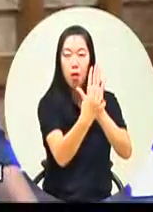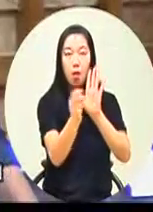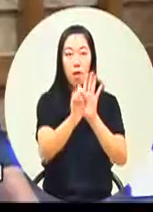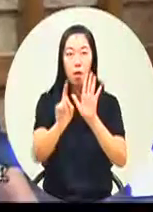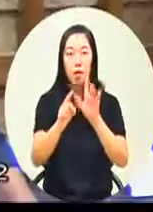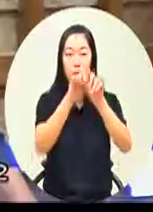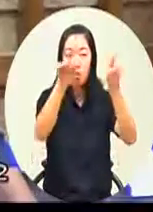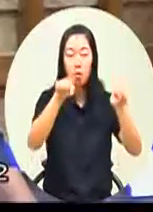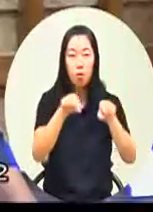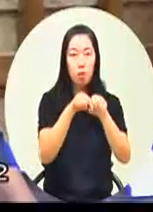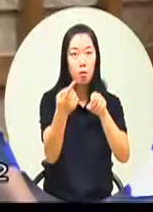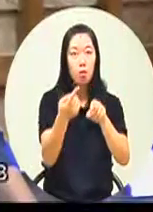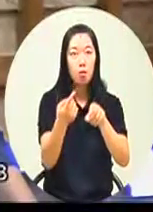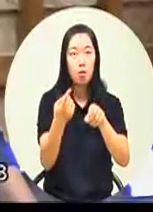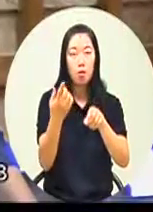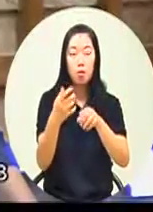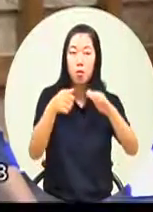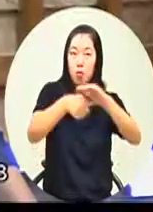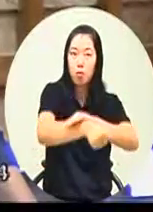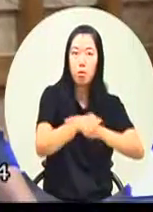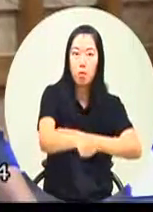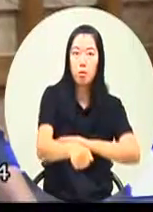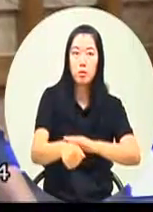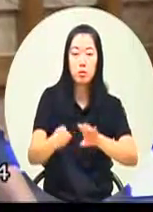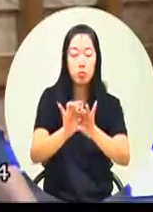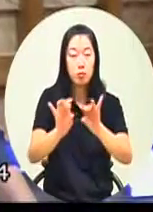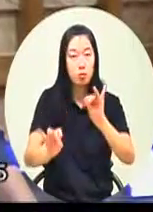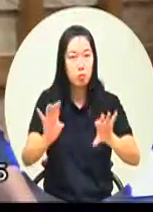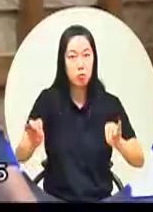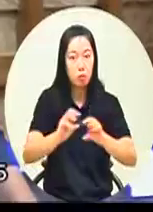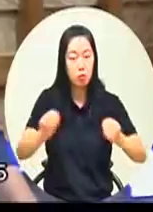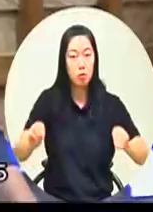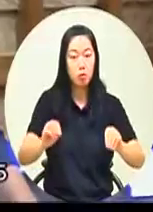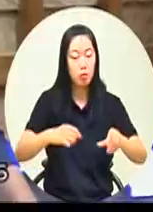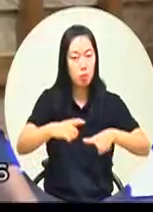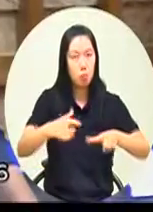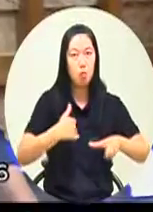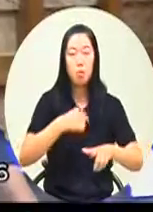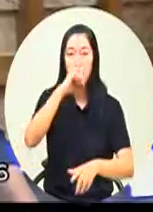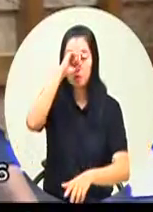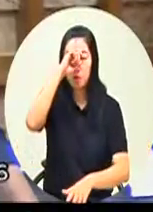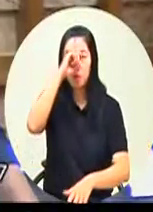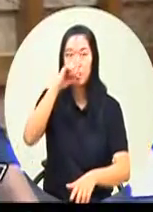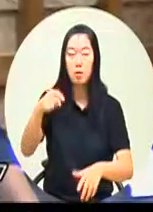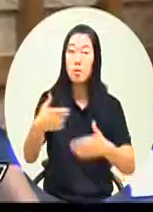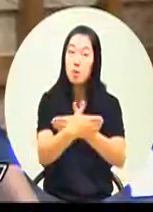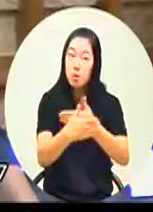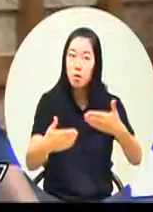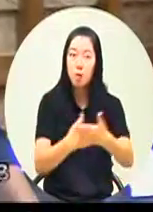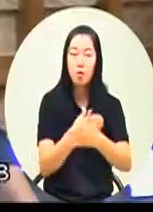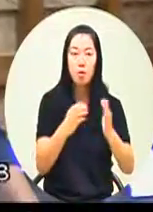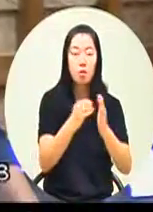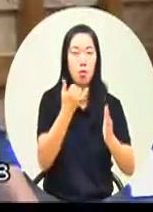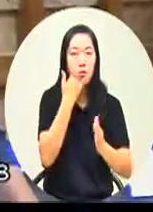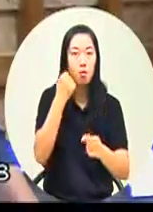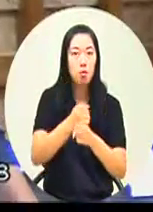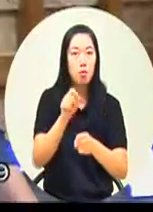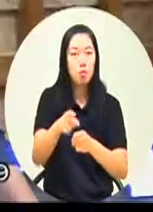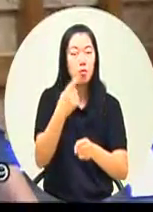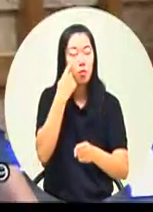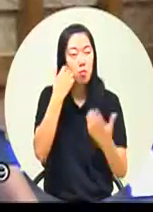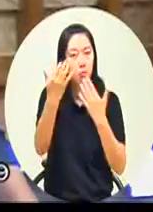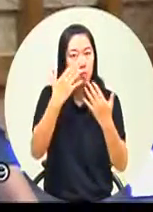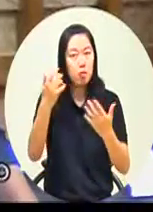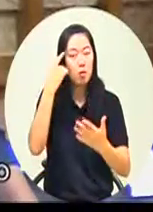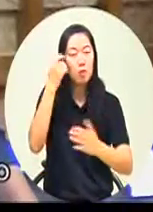它的指示牌怎么进入到湿地公园。我希望呢，我们交通局这边呢也能做一个很明确的一